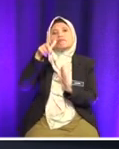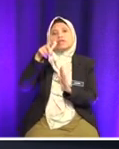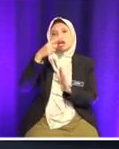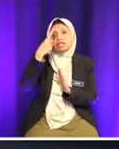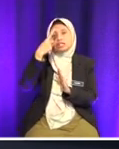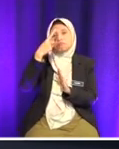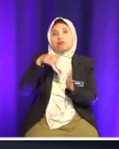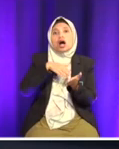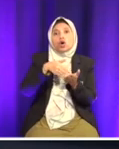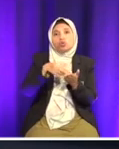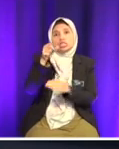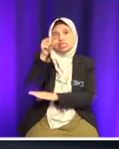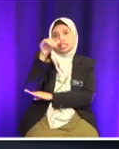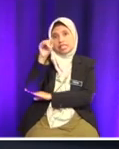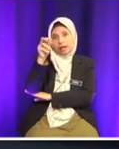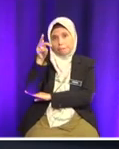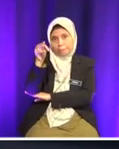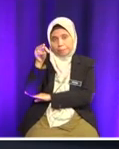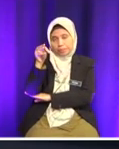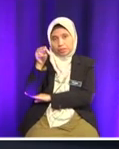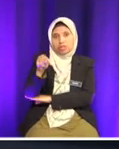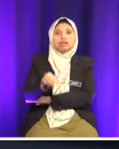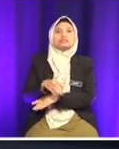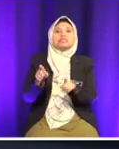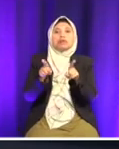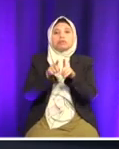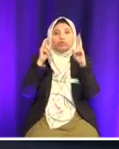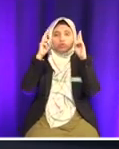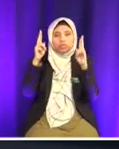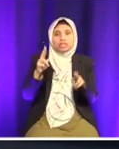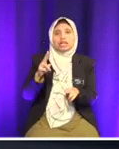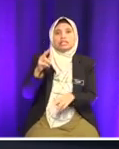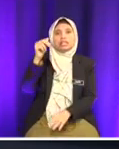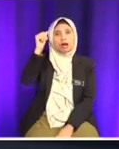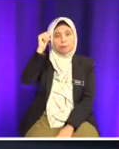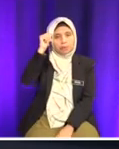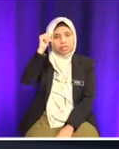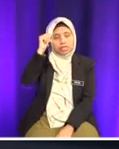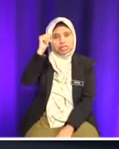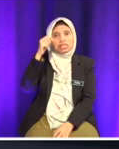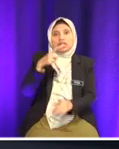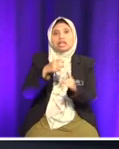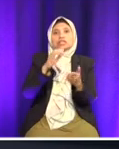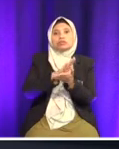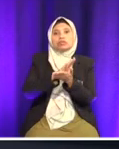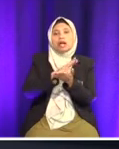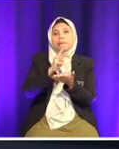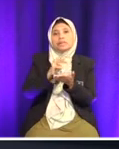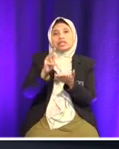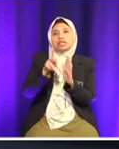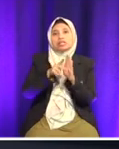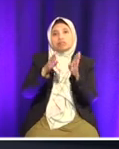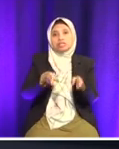qiyamul Lail siapa lagi kalau bukan Ustaz kita yaitu Ustaz Muhammad Amri Ma Husein dari sekolah menengah kebangsaan